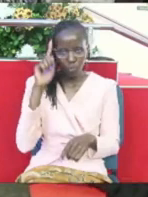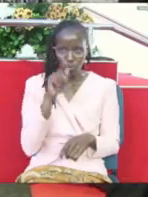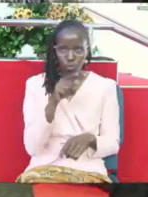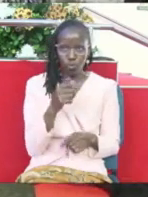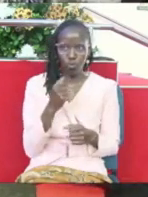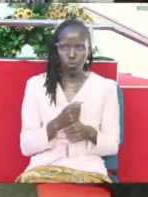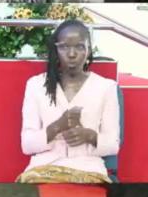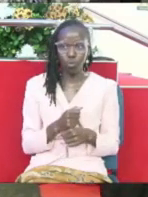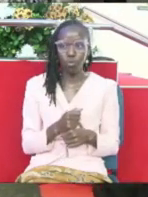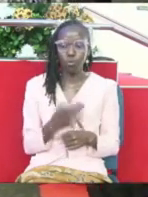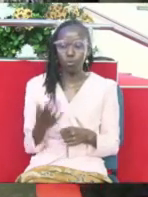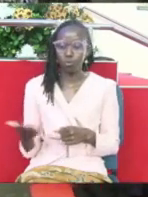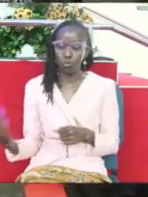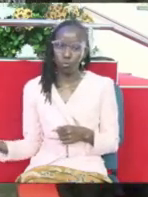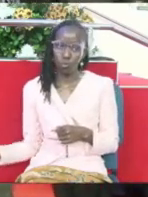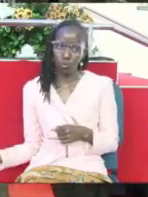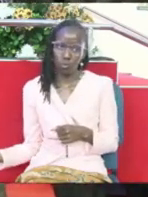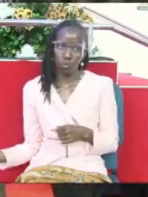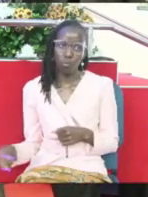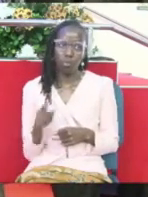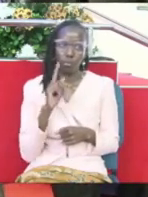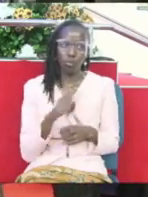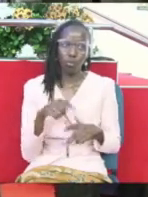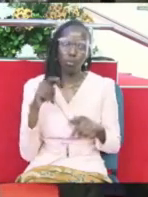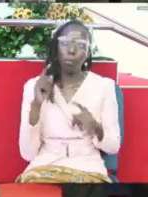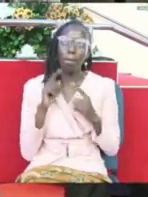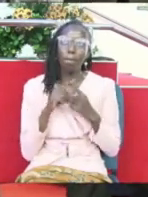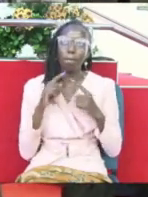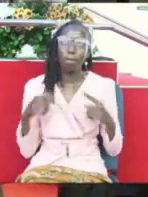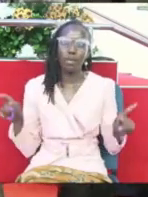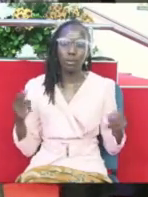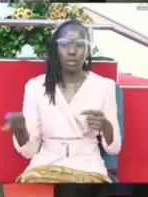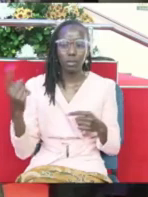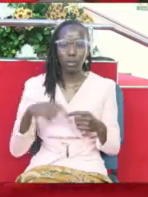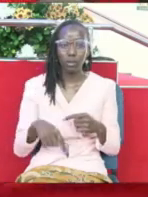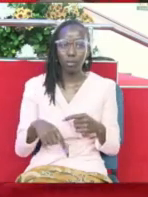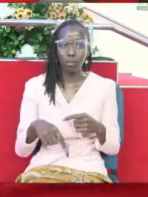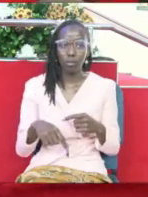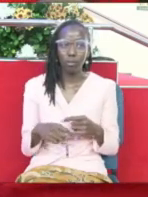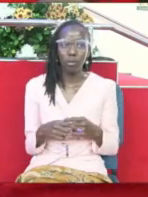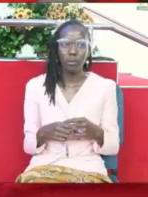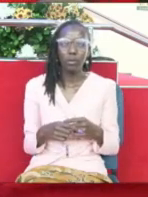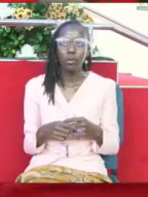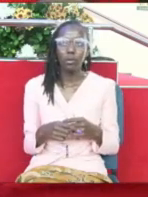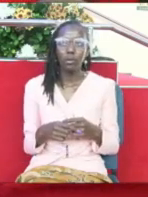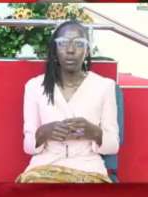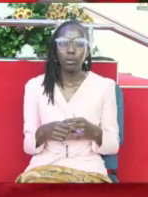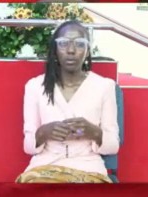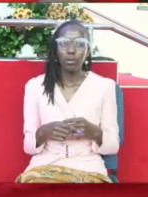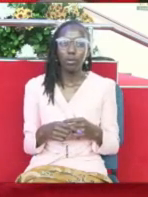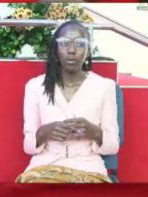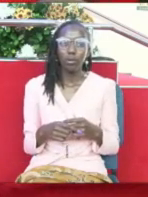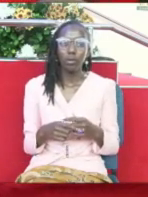uweze kufanya mambo ya ajabu. You must come to a point where you have been in intimacy with the Lord. Lazima ufike mahali ambapo una uhusiano